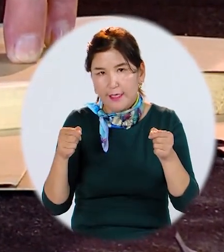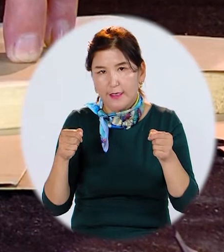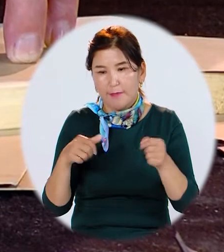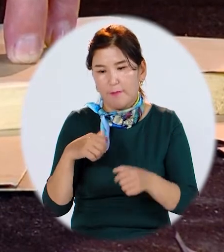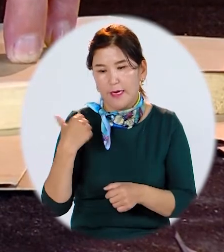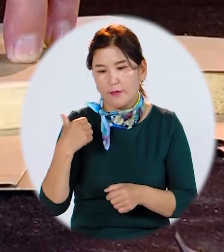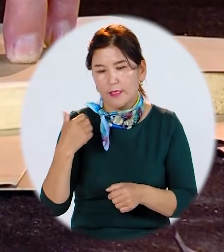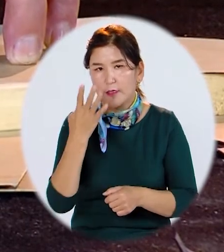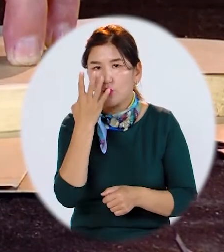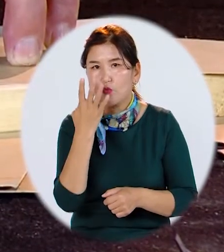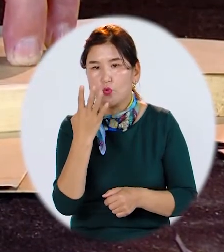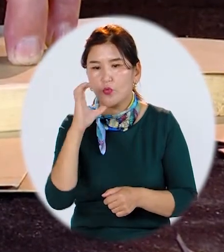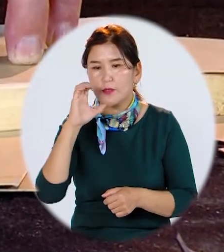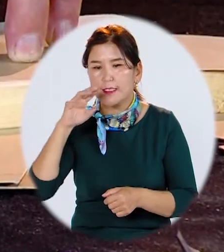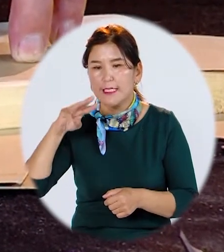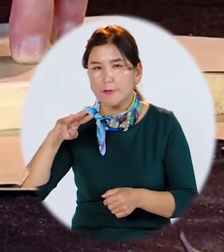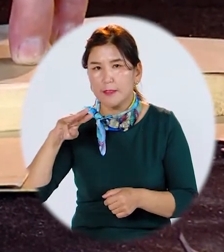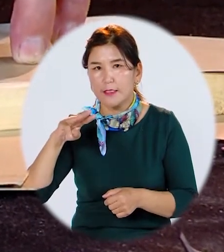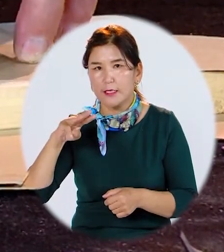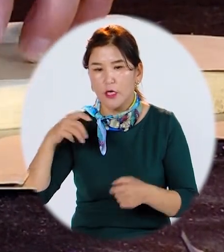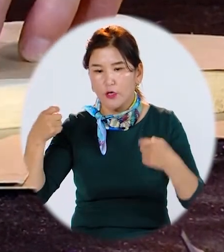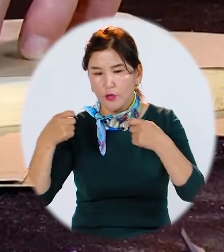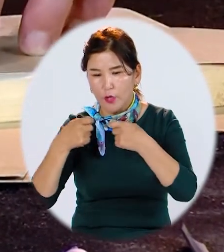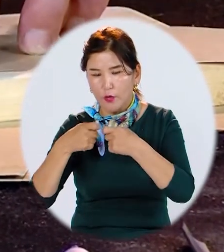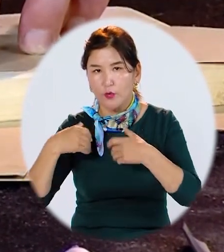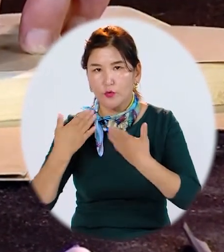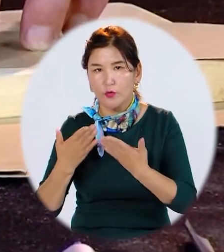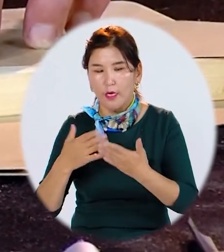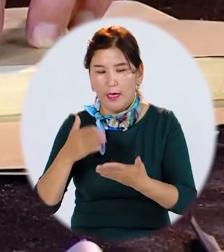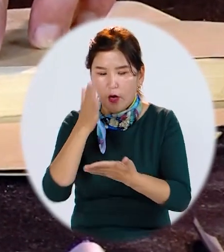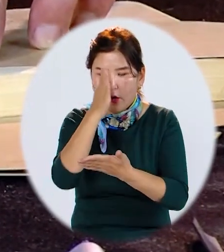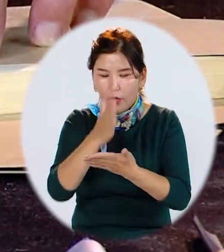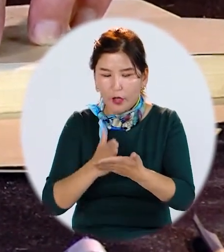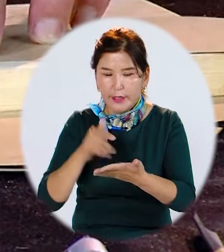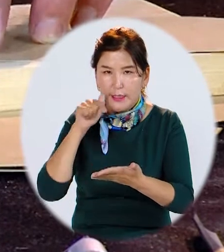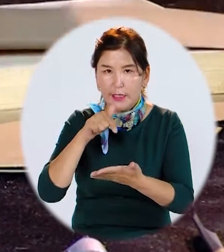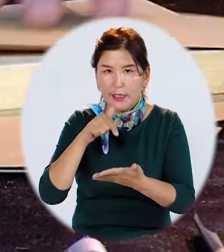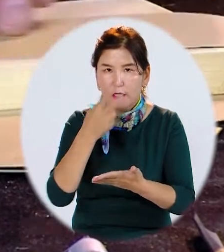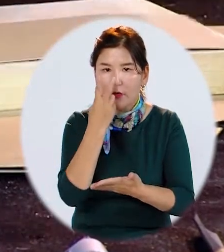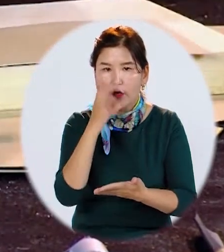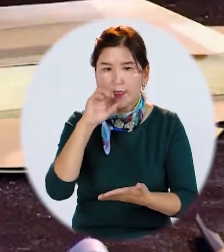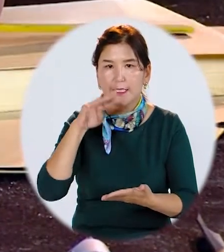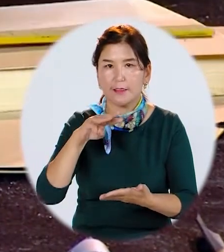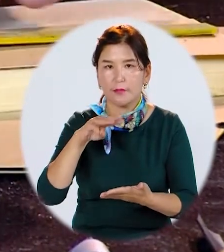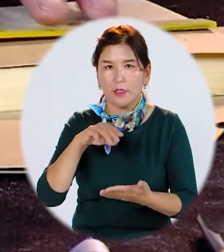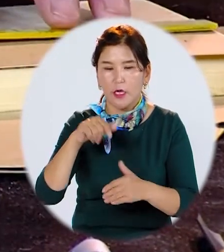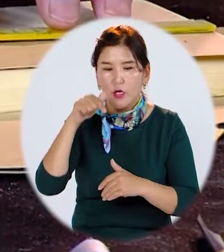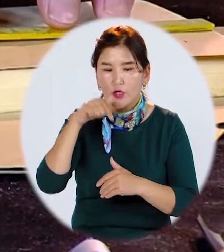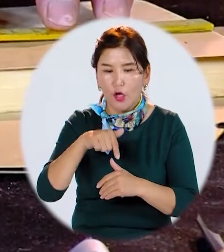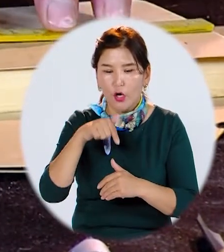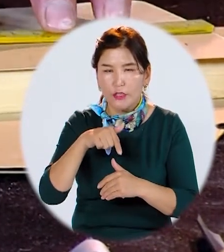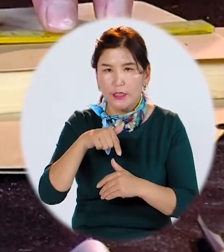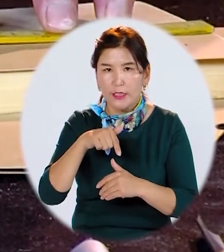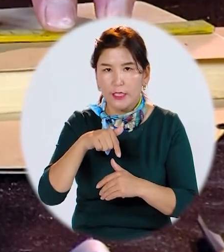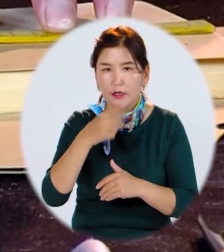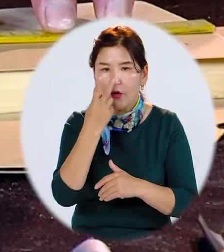тал руу 4 см-ийг тавьж өгнө. Гол дээр нь 2 см-ийг тавьж өгнө. За доод хэсэг дээр нь 23.5